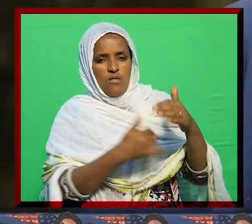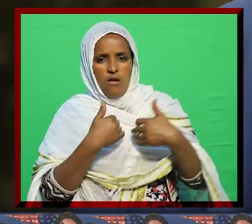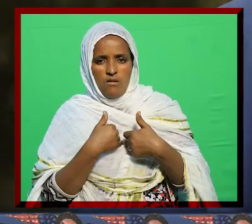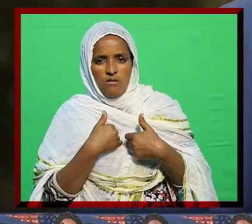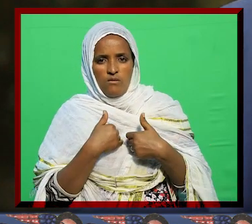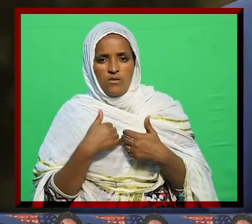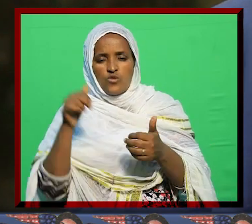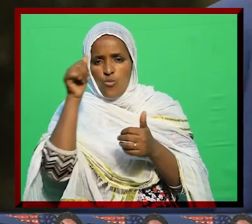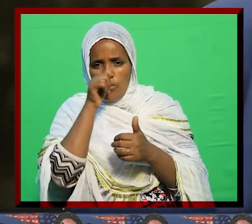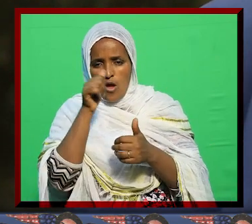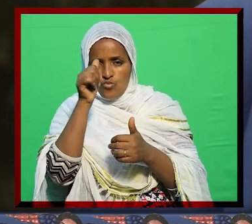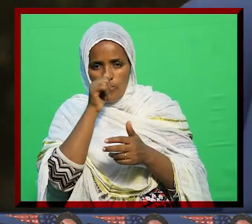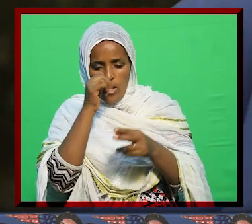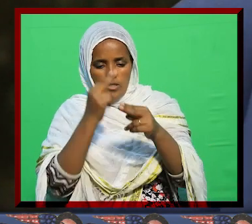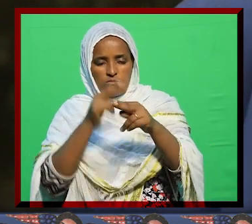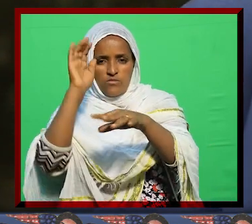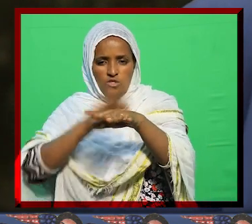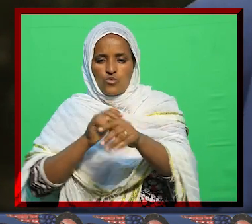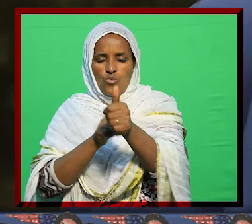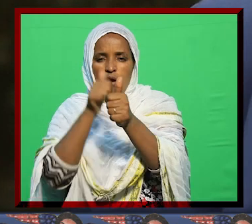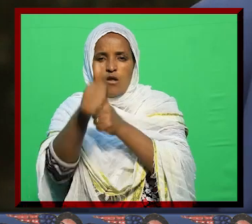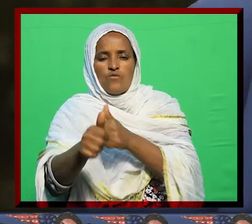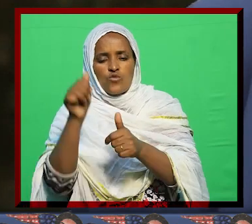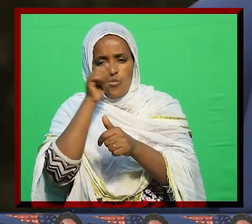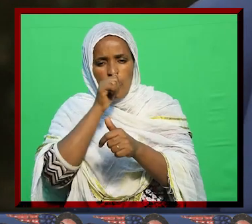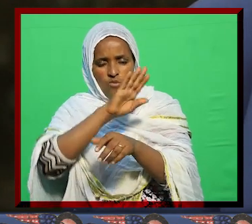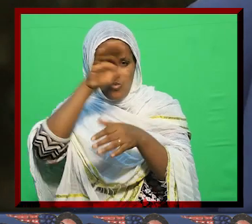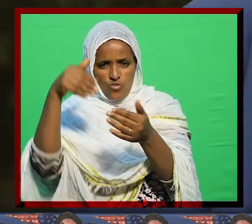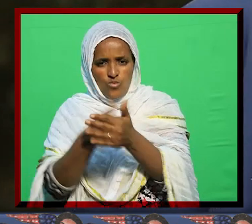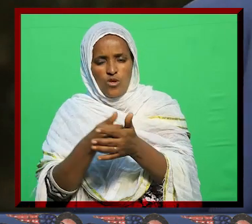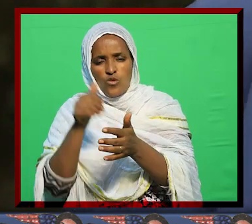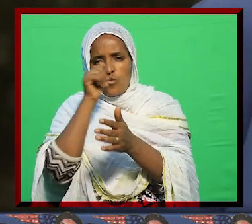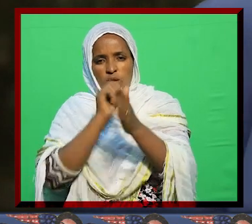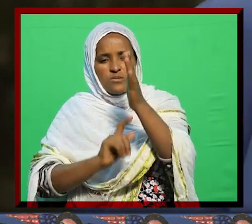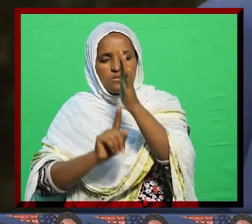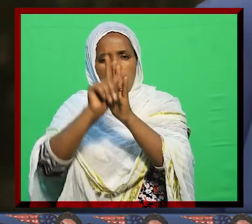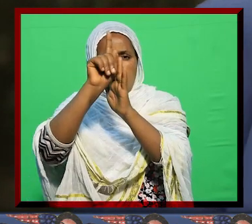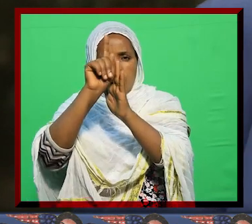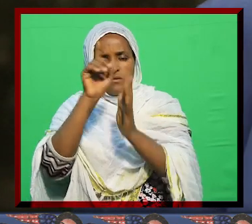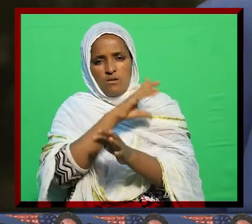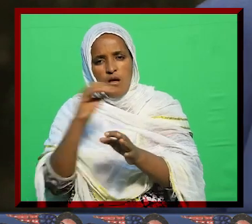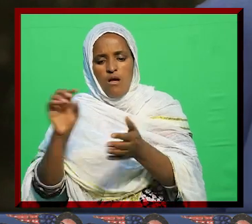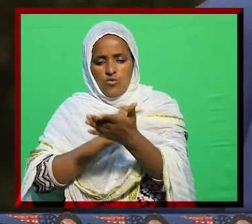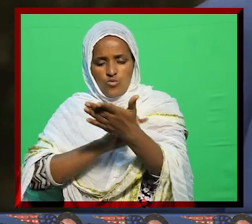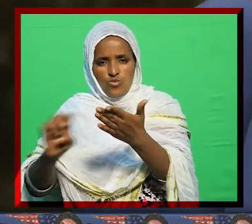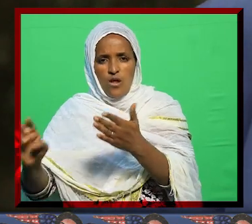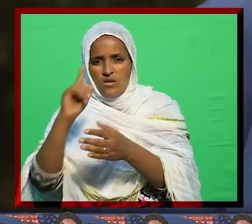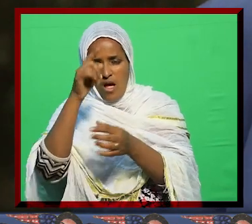የአገር ባለውለታዎች ናቸው። ኢትዮጵያን ኢትዮጵያ አሰኝተው ያለፉ ኢትዮጵያን ጠቅላላ የኢትዮጵያ